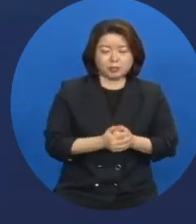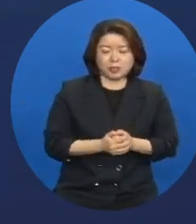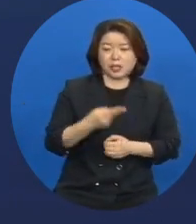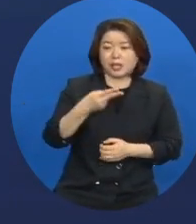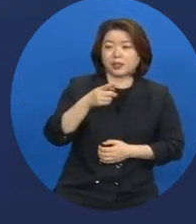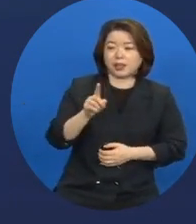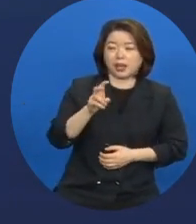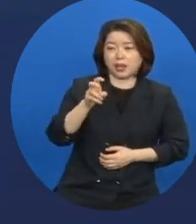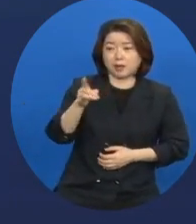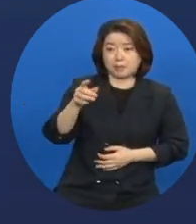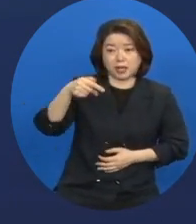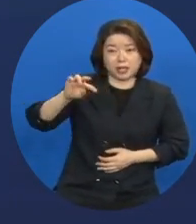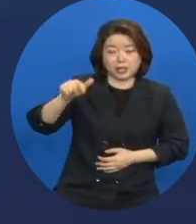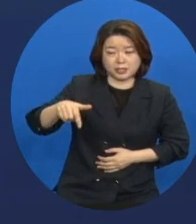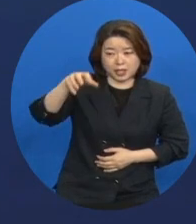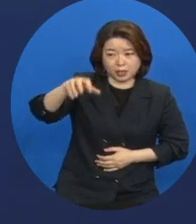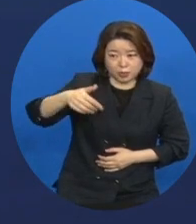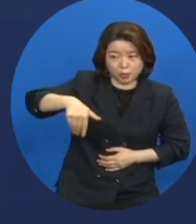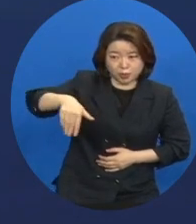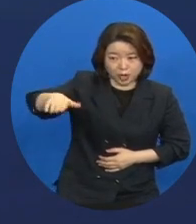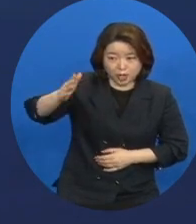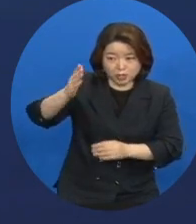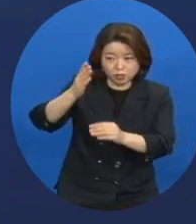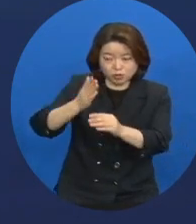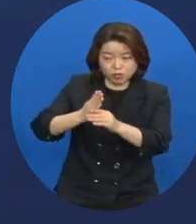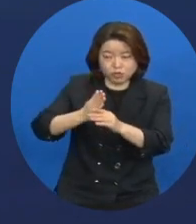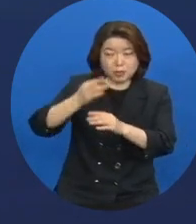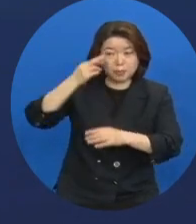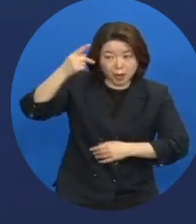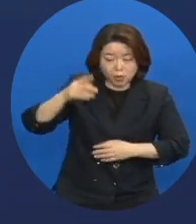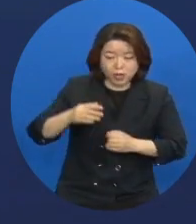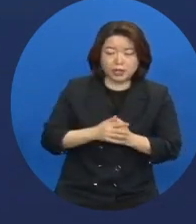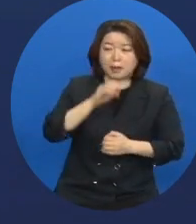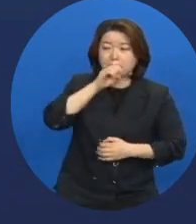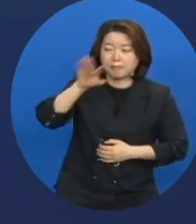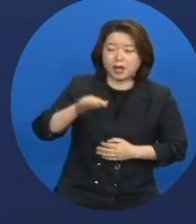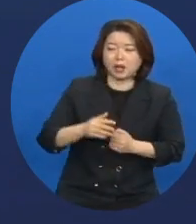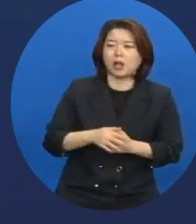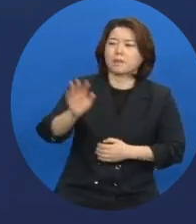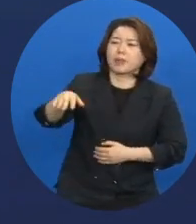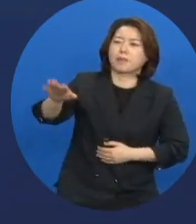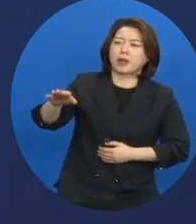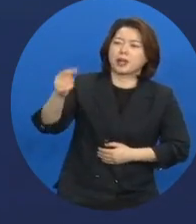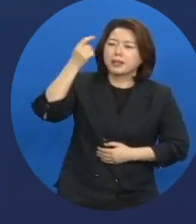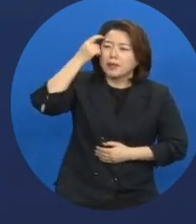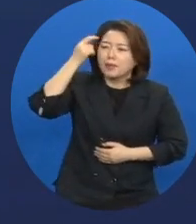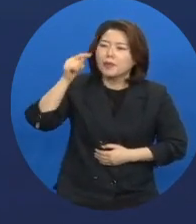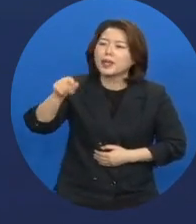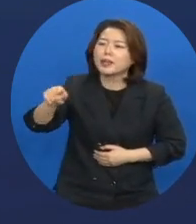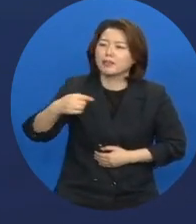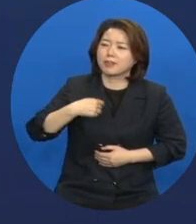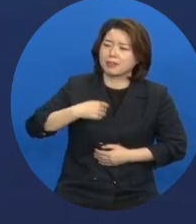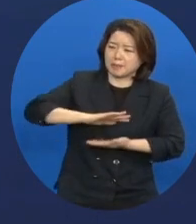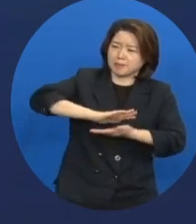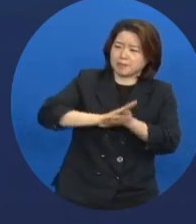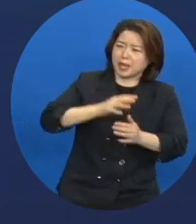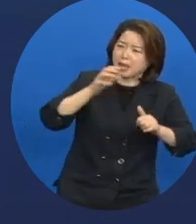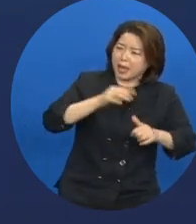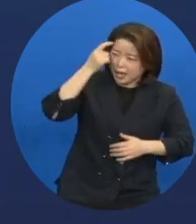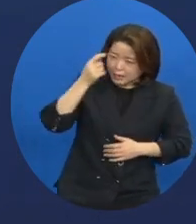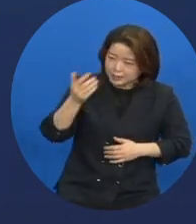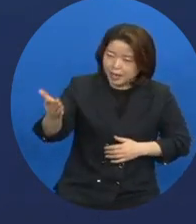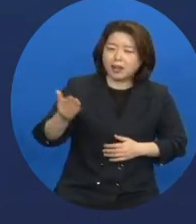바울에게 사울아 사울아 내가 어찌하여 나를 박해하느냐 말씀하셨습니다.